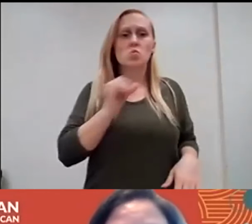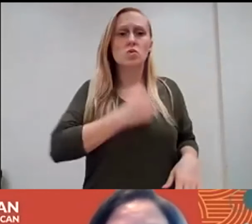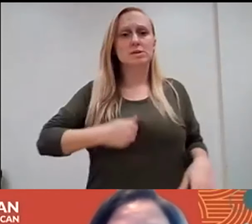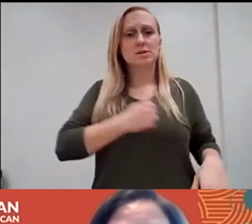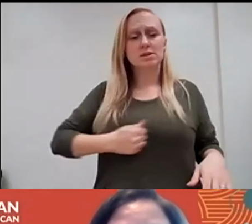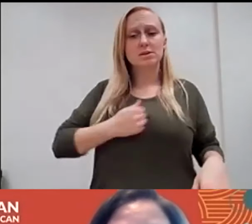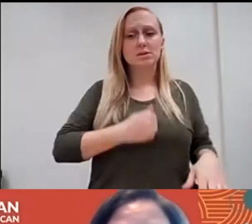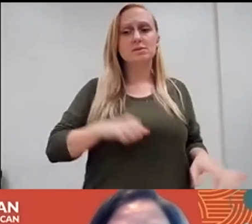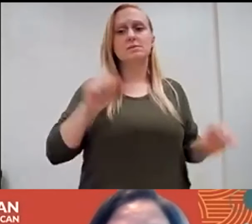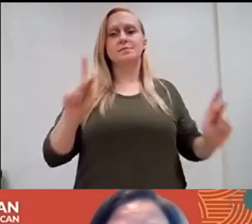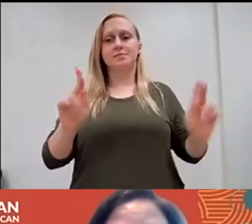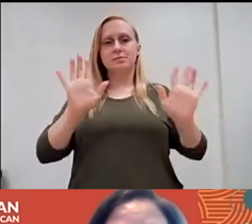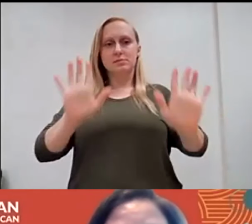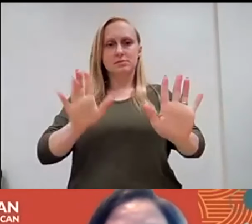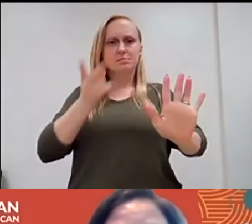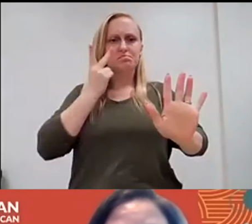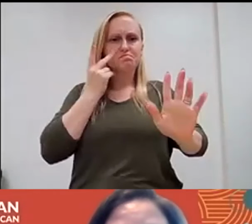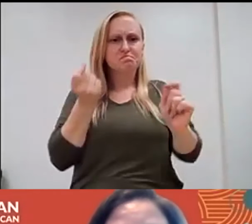جدا.